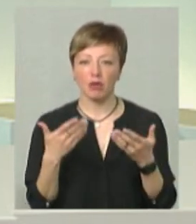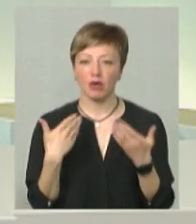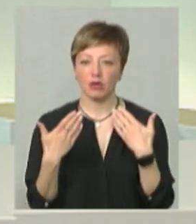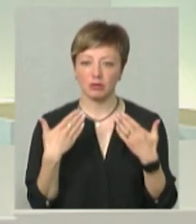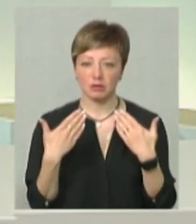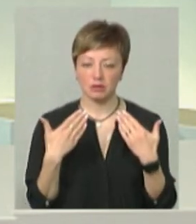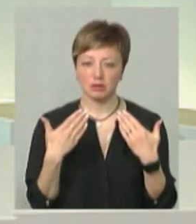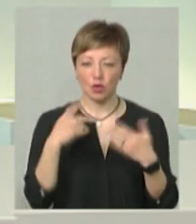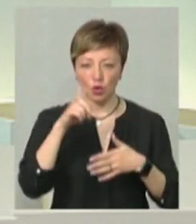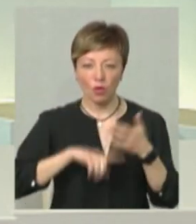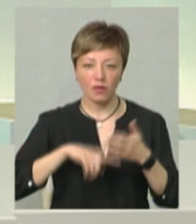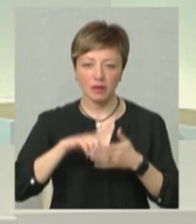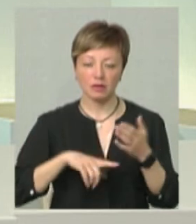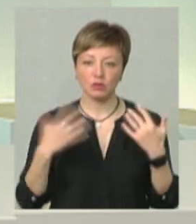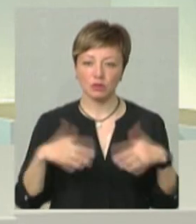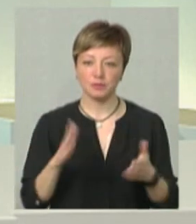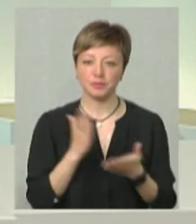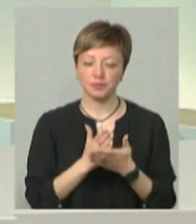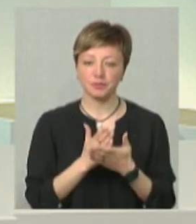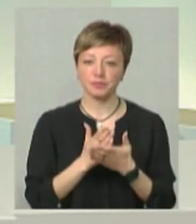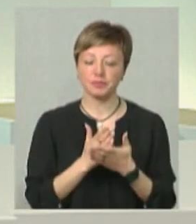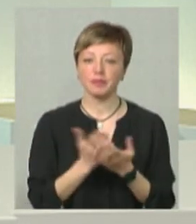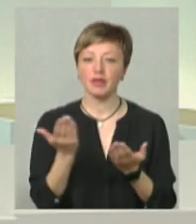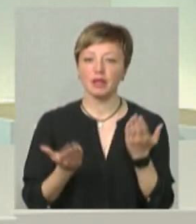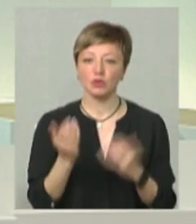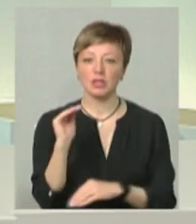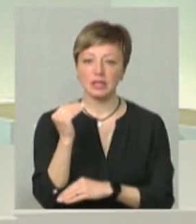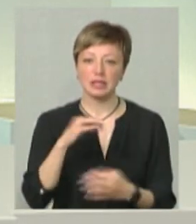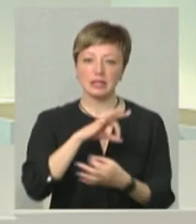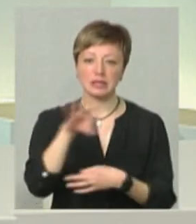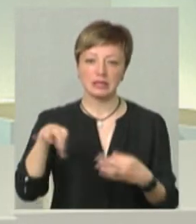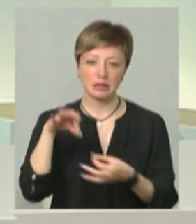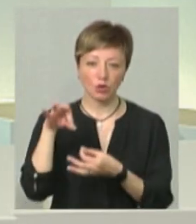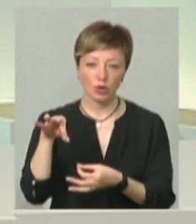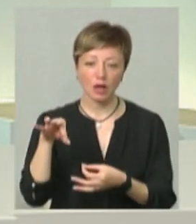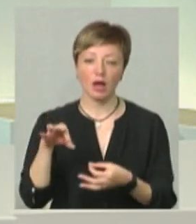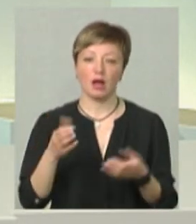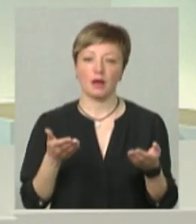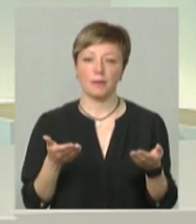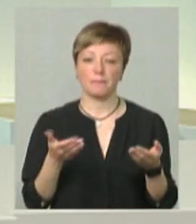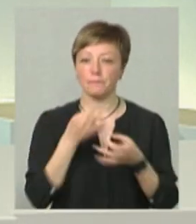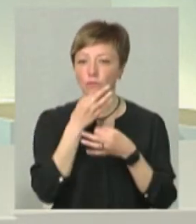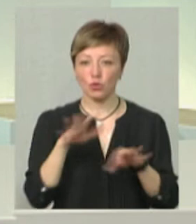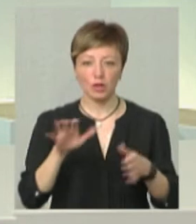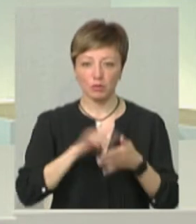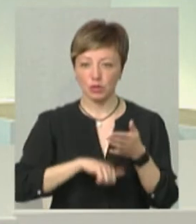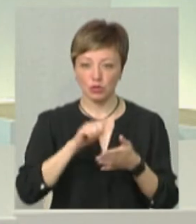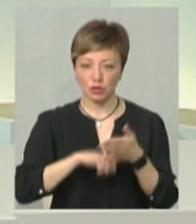встановлені довірливі відносини. І якщо дитина сиротіє, так, ну, будь-яких